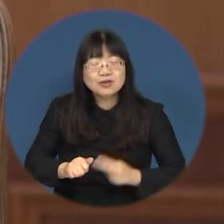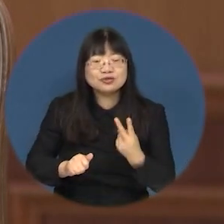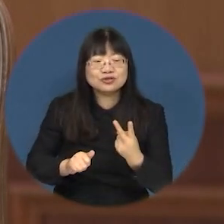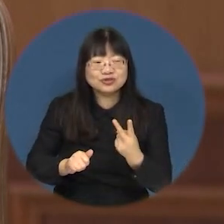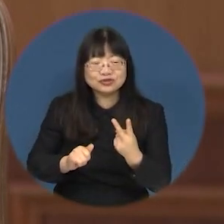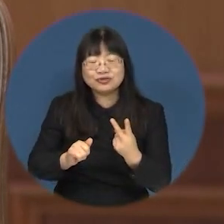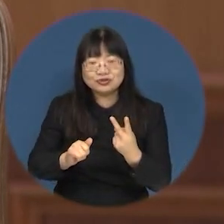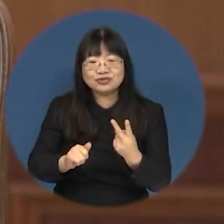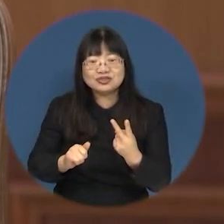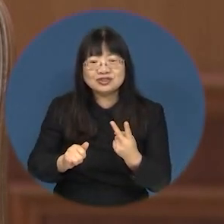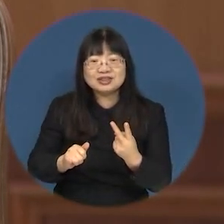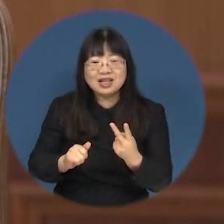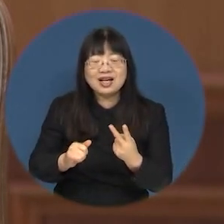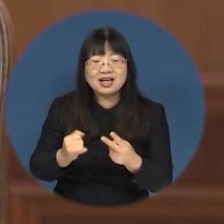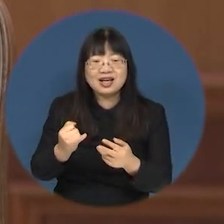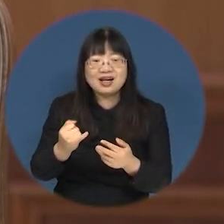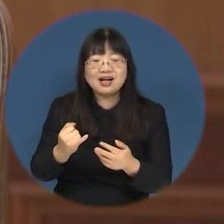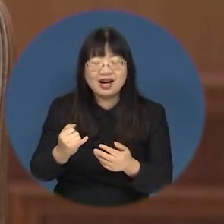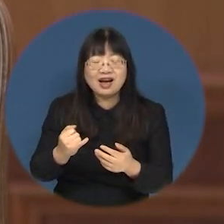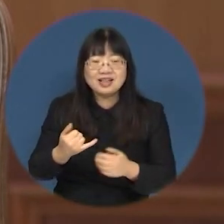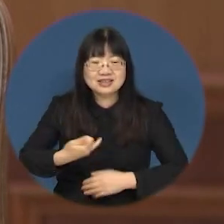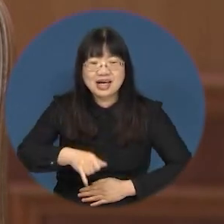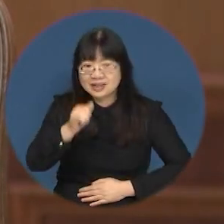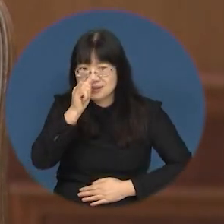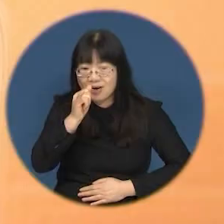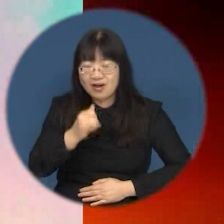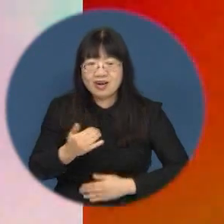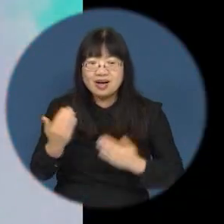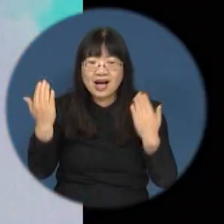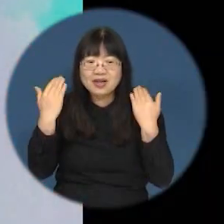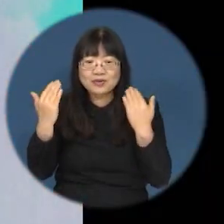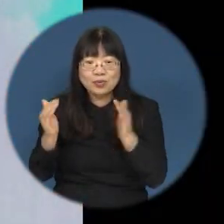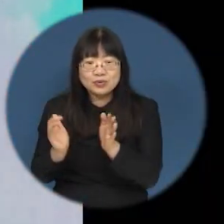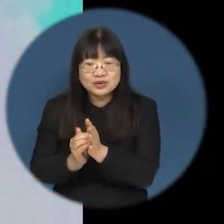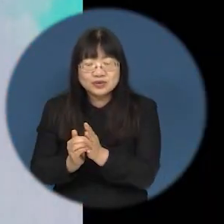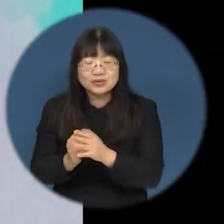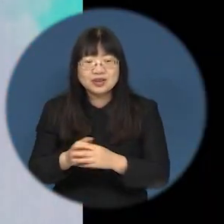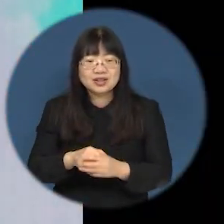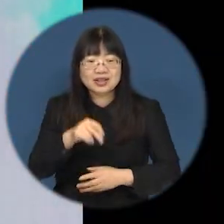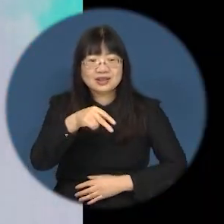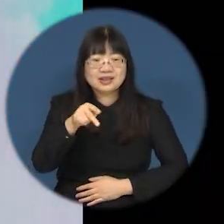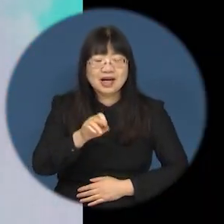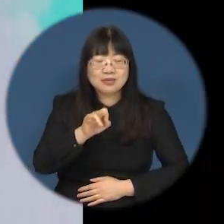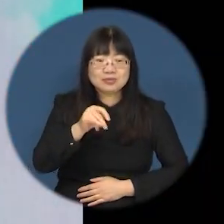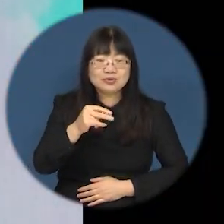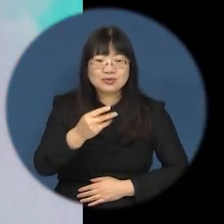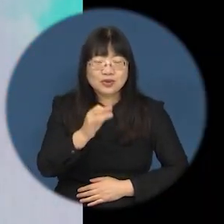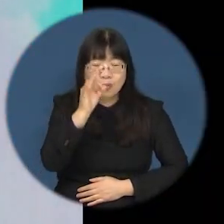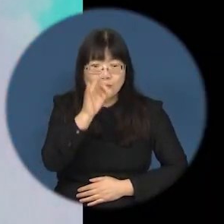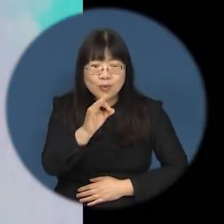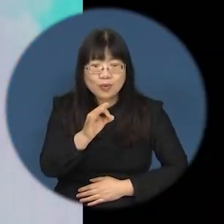자제가 있거든요. 예. 이 애들이 학교에서 이제 학교길에 그 쌍문동에 보면 이렇게 그